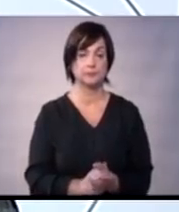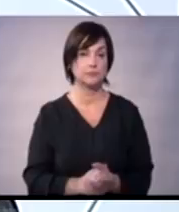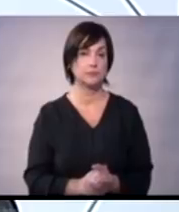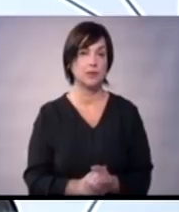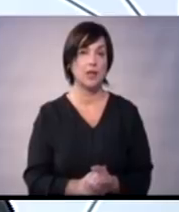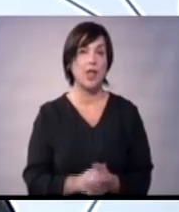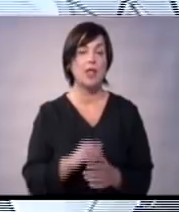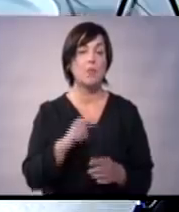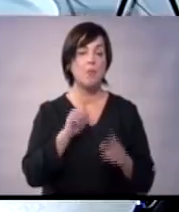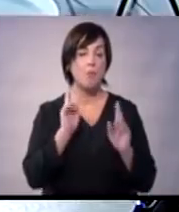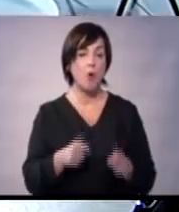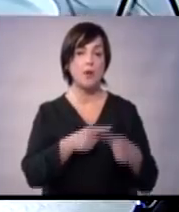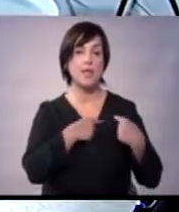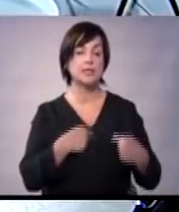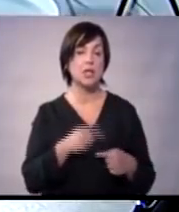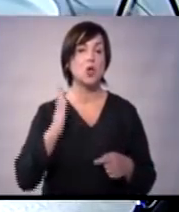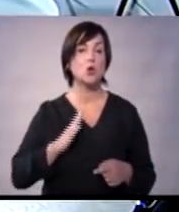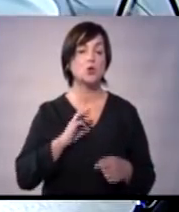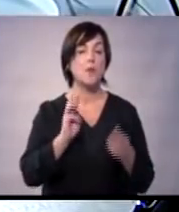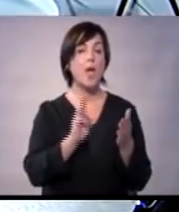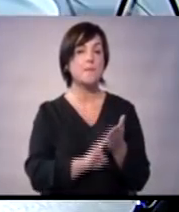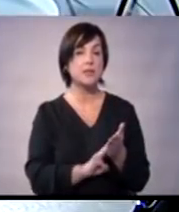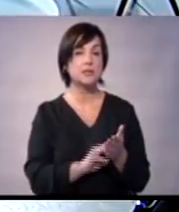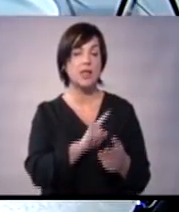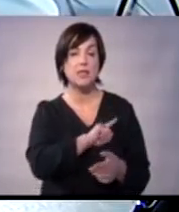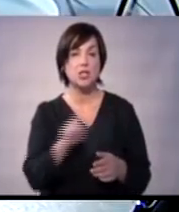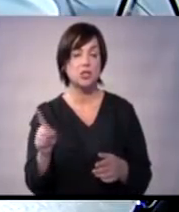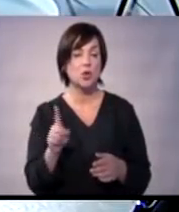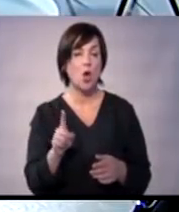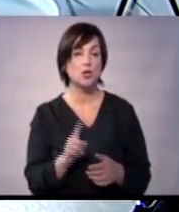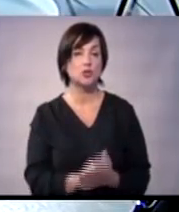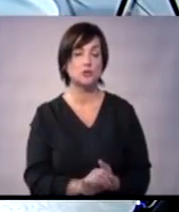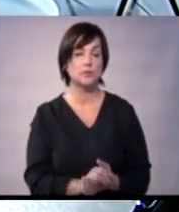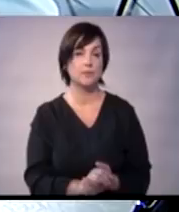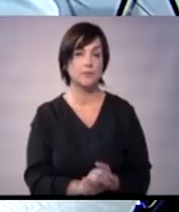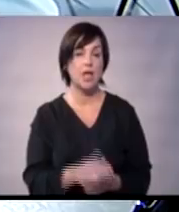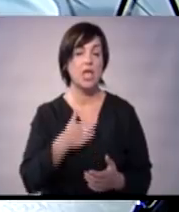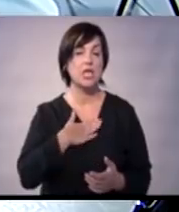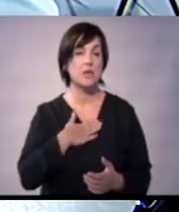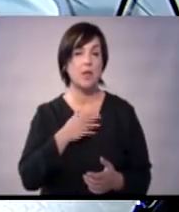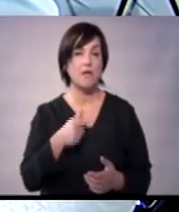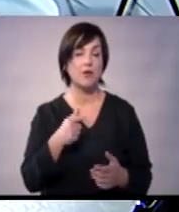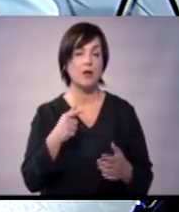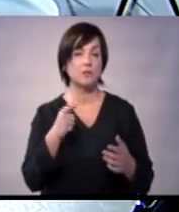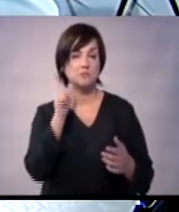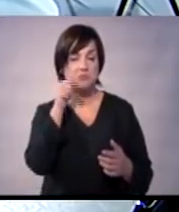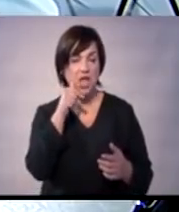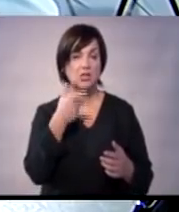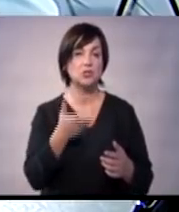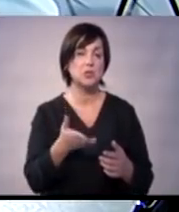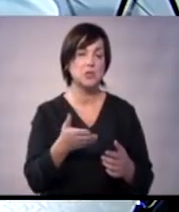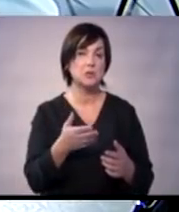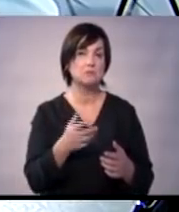Ние морам да бидам искрен, до сега со господинот Мицковски никогаш не сум имал некој тензичен или